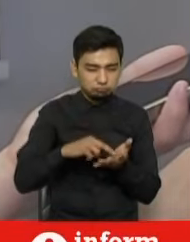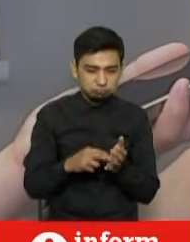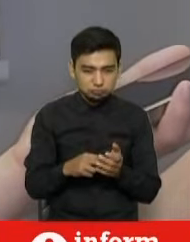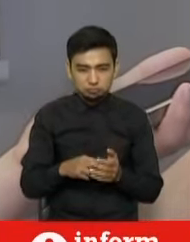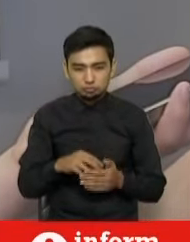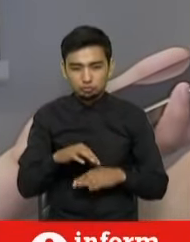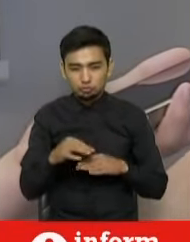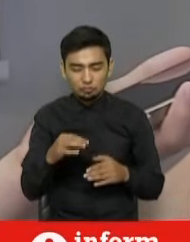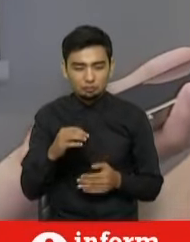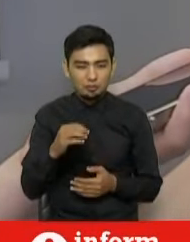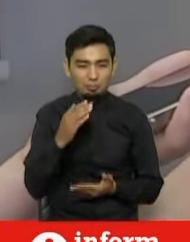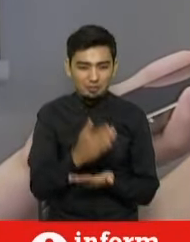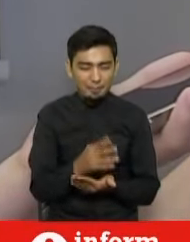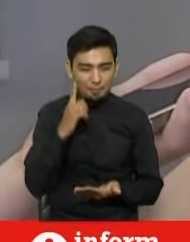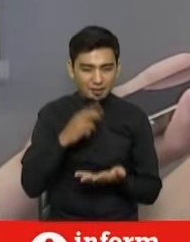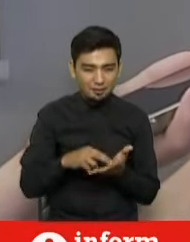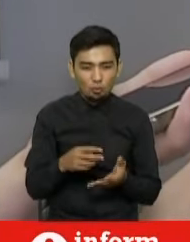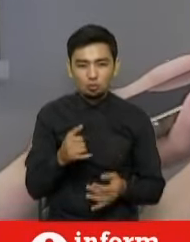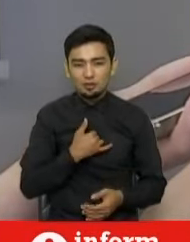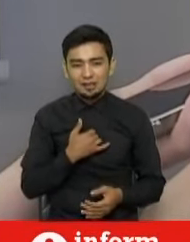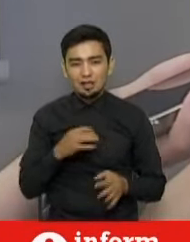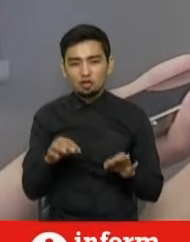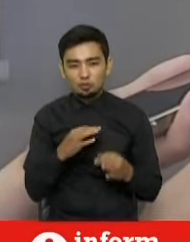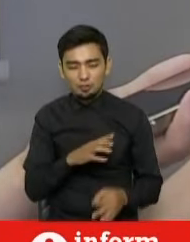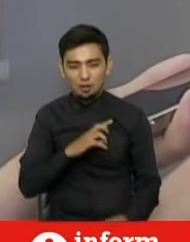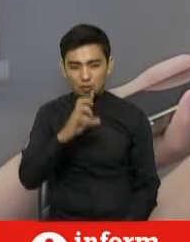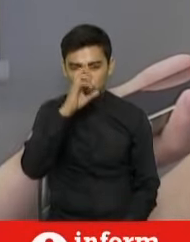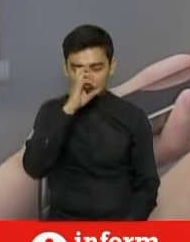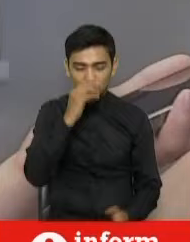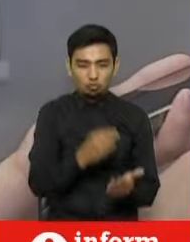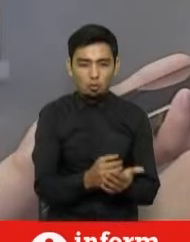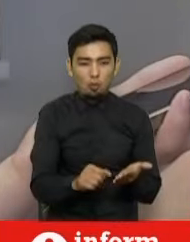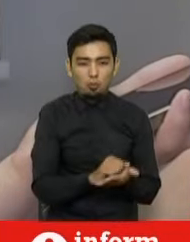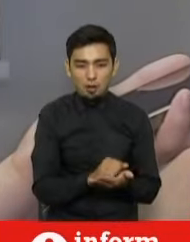доверительным управляющим. В частности, у нас разрешено инвестирование только в государственные ценные бумаги,